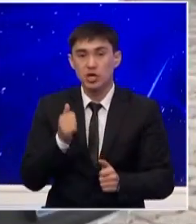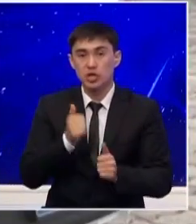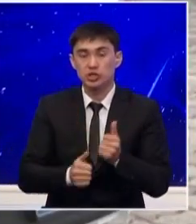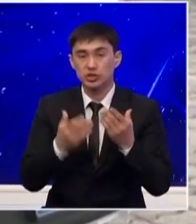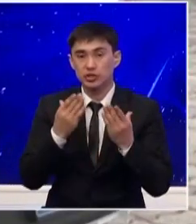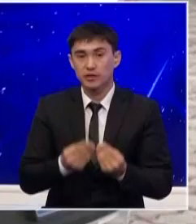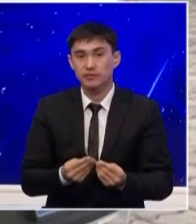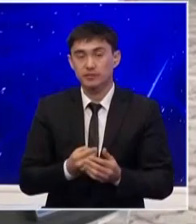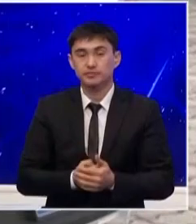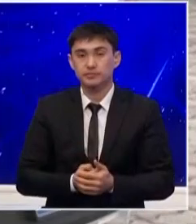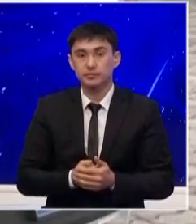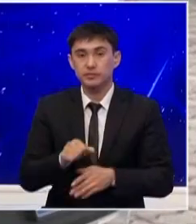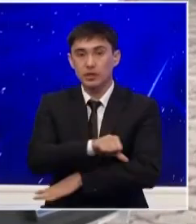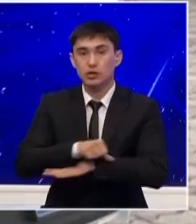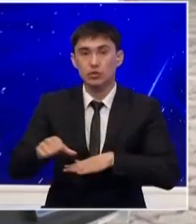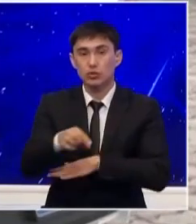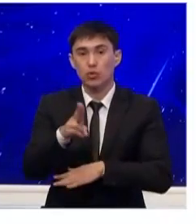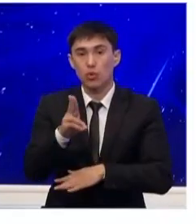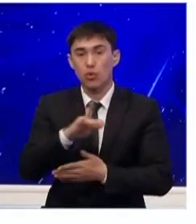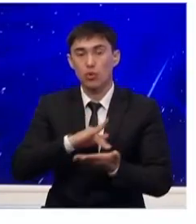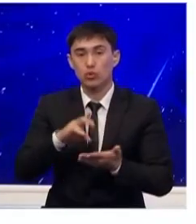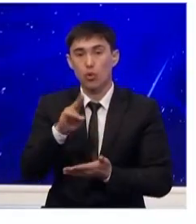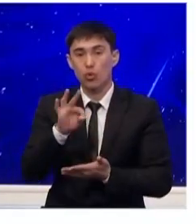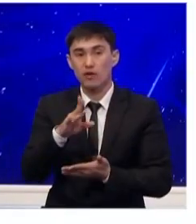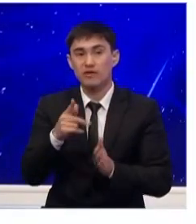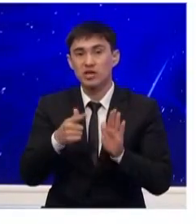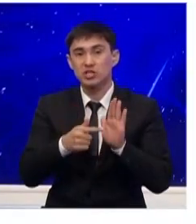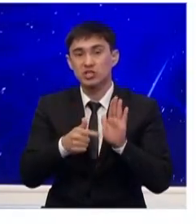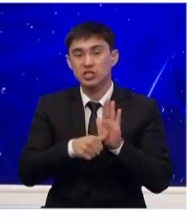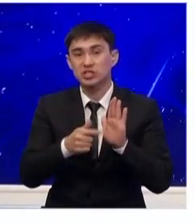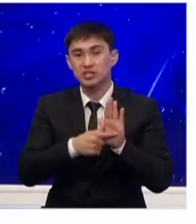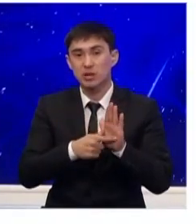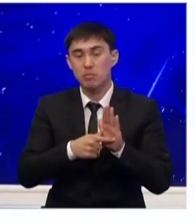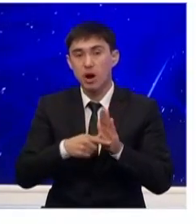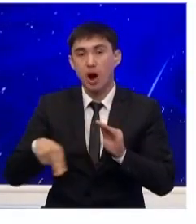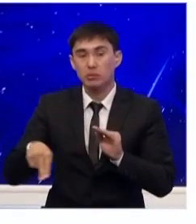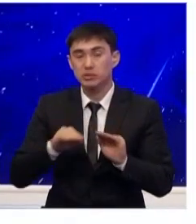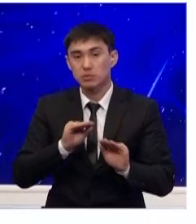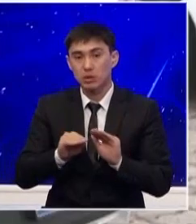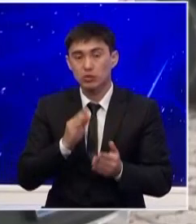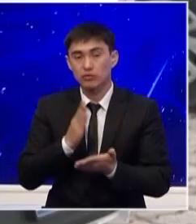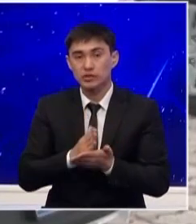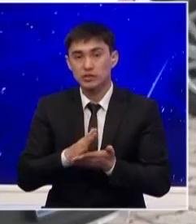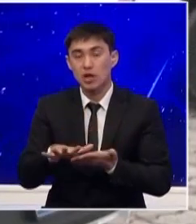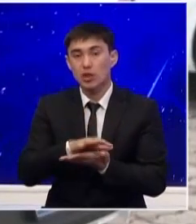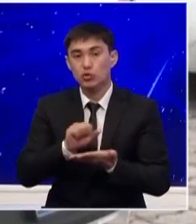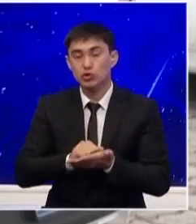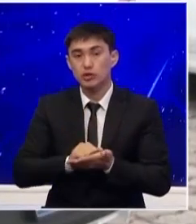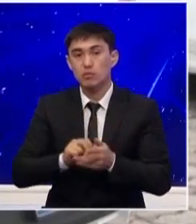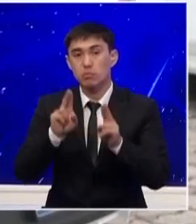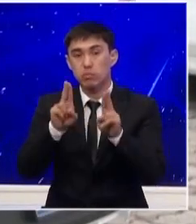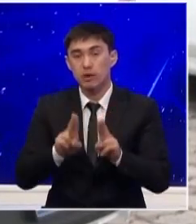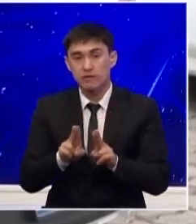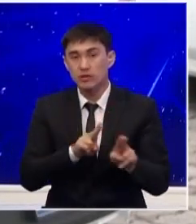Ежедневно на территории города Кунаев 6-7 административных протоколов. Выявляем нарушение правил дорожного